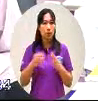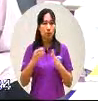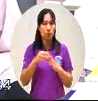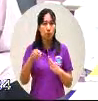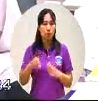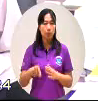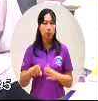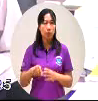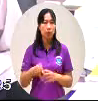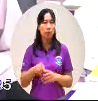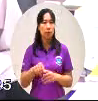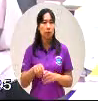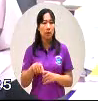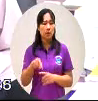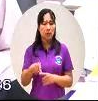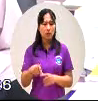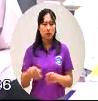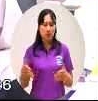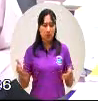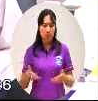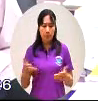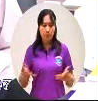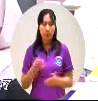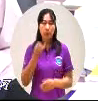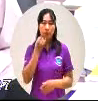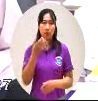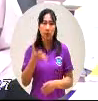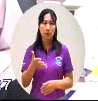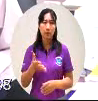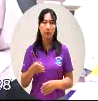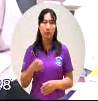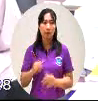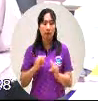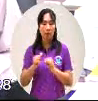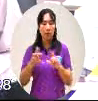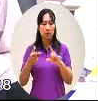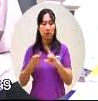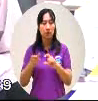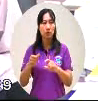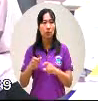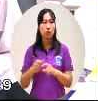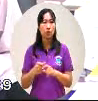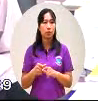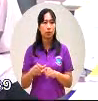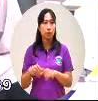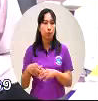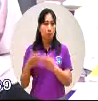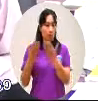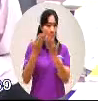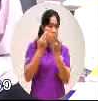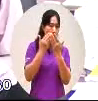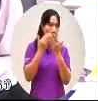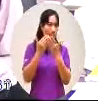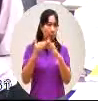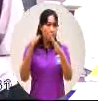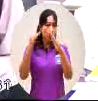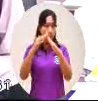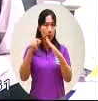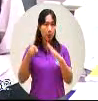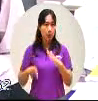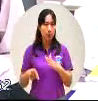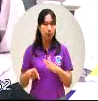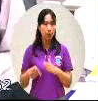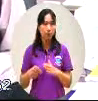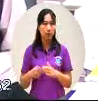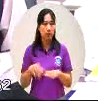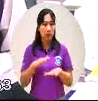对于我们原住民社区或者是避难屋的这个安全。有大大的冲击，因为我们原乡啊，